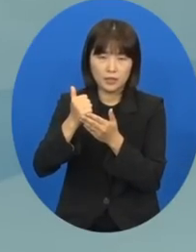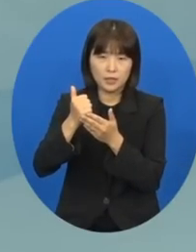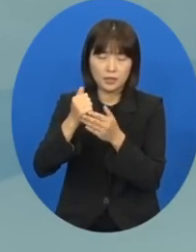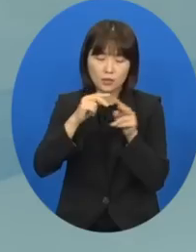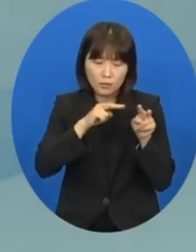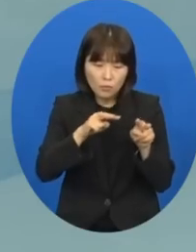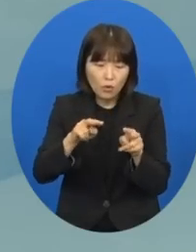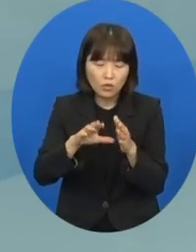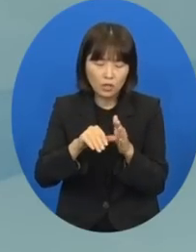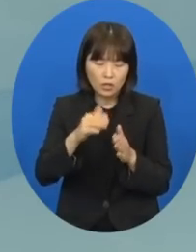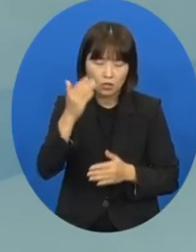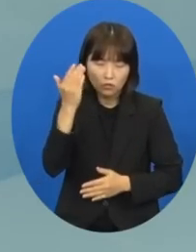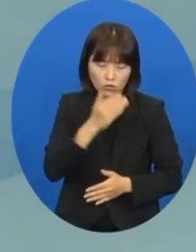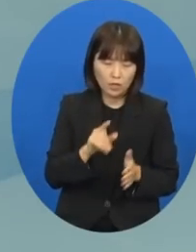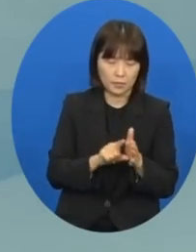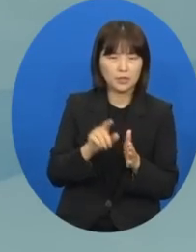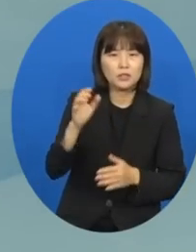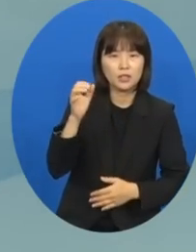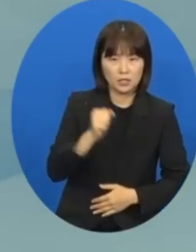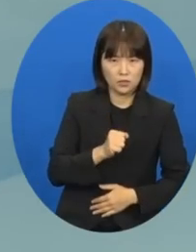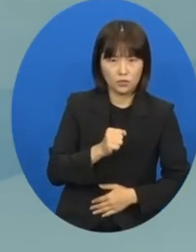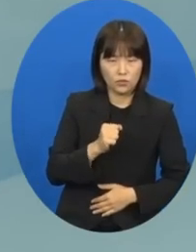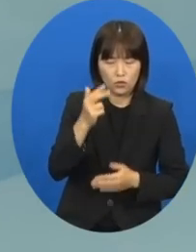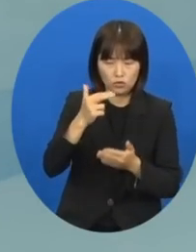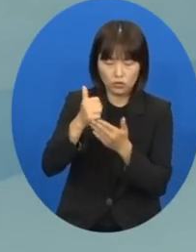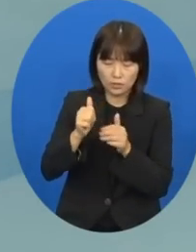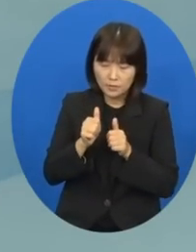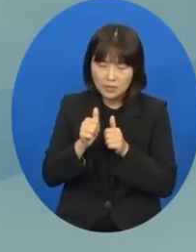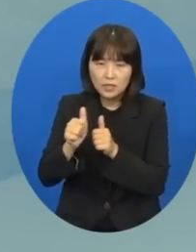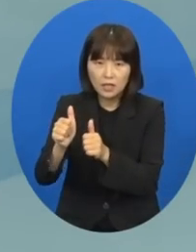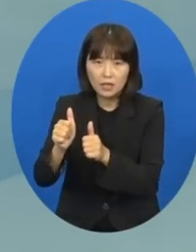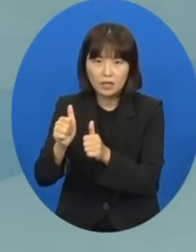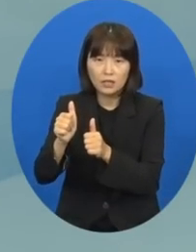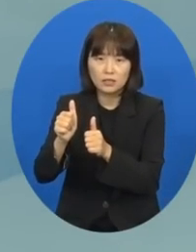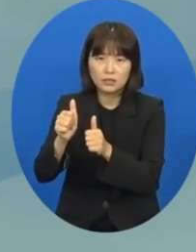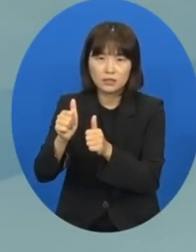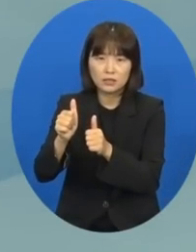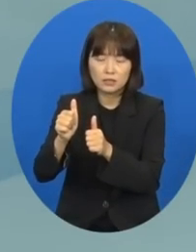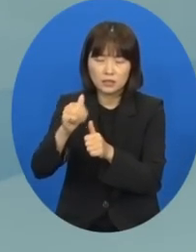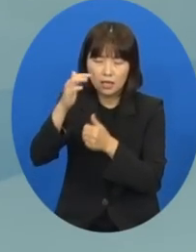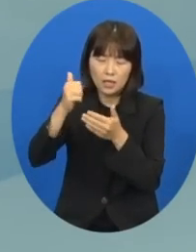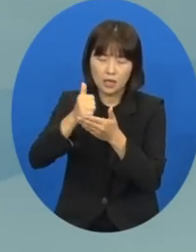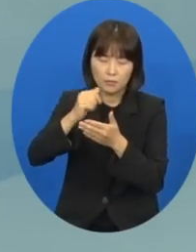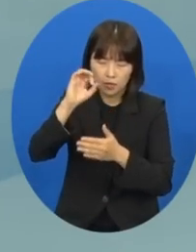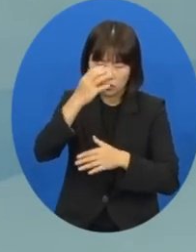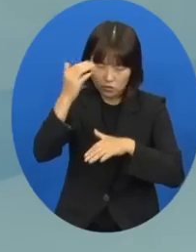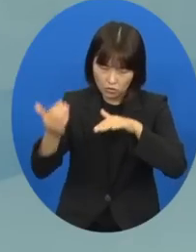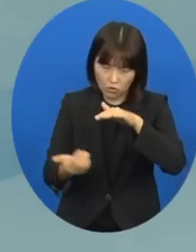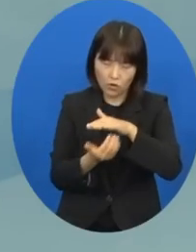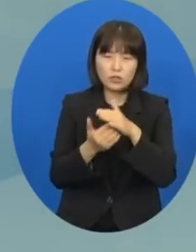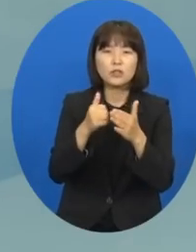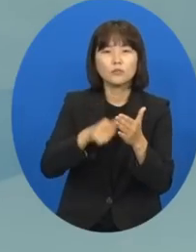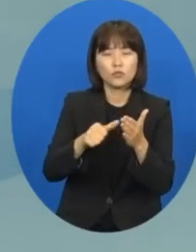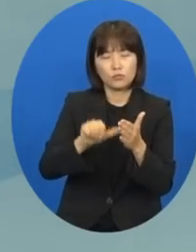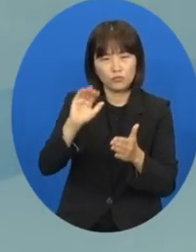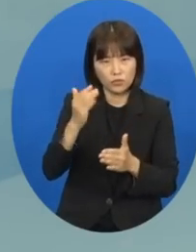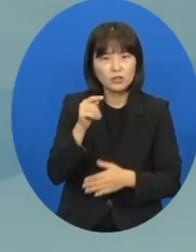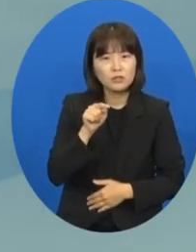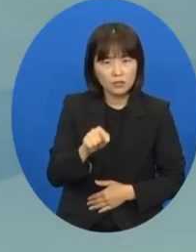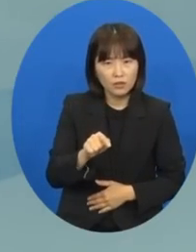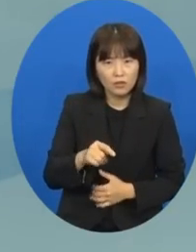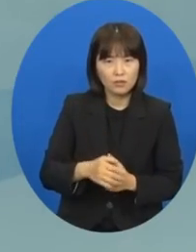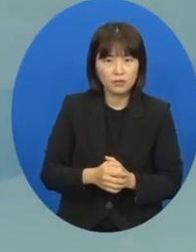날마다 믿음을 가지고 주님을 따라가는 그 하나님의 걸작품이 되는 것입니다. 여러분, 금방